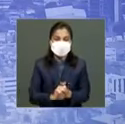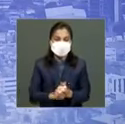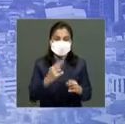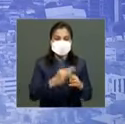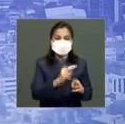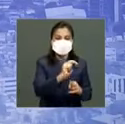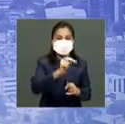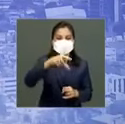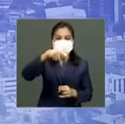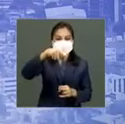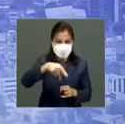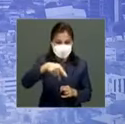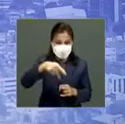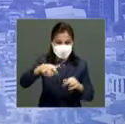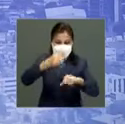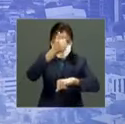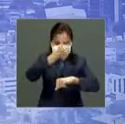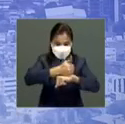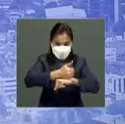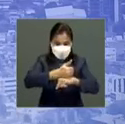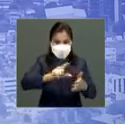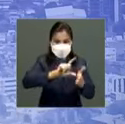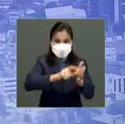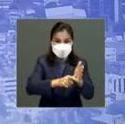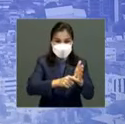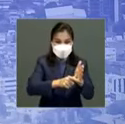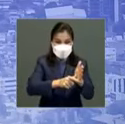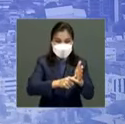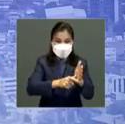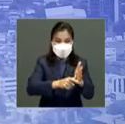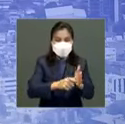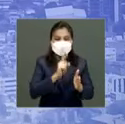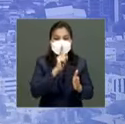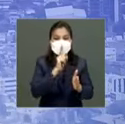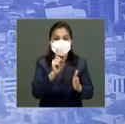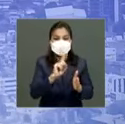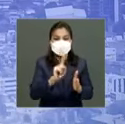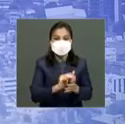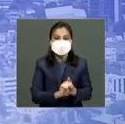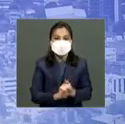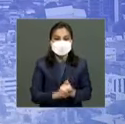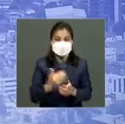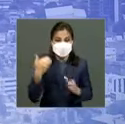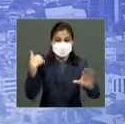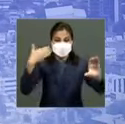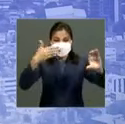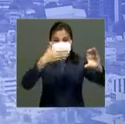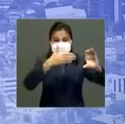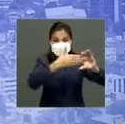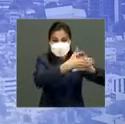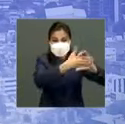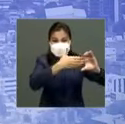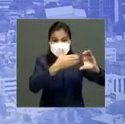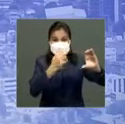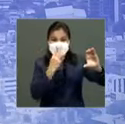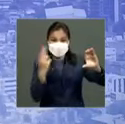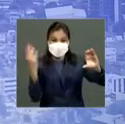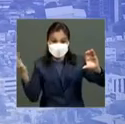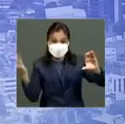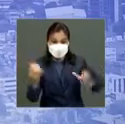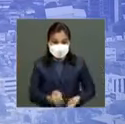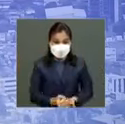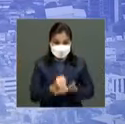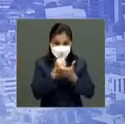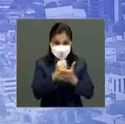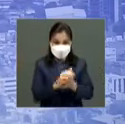ณิชย์ก็ได้ชี้แจงในที่ประชุมผมขออนุญาตนำสไลด์ขึ้นมานะครับเพื่อที่จะทำให้เห็นภา